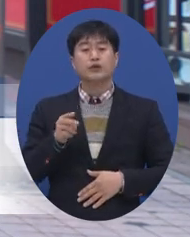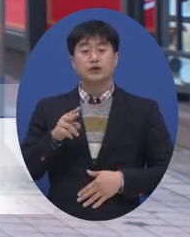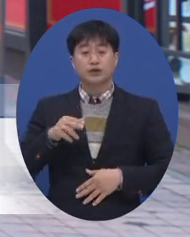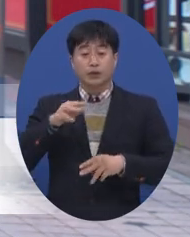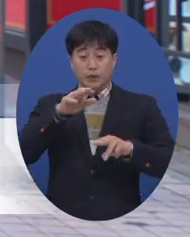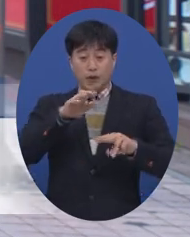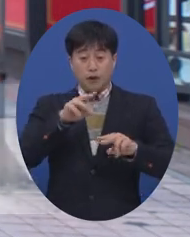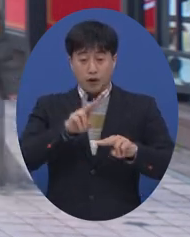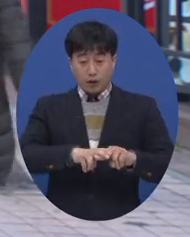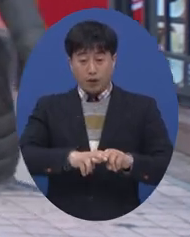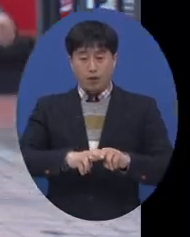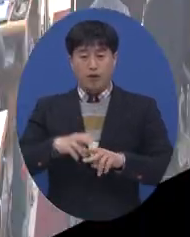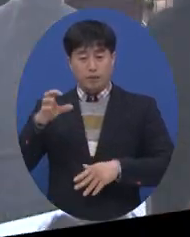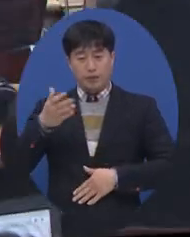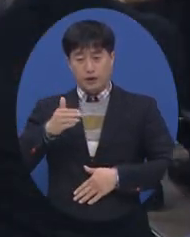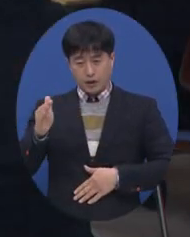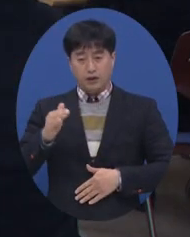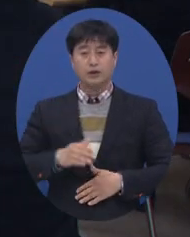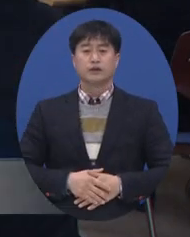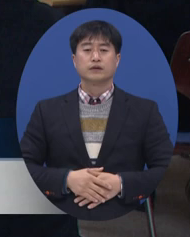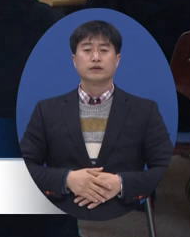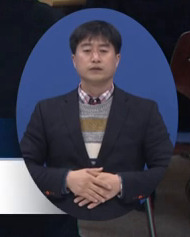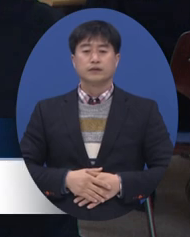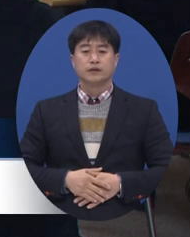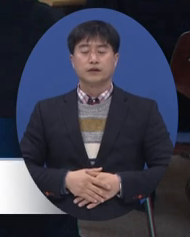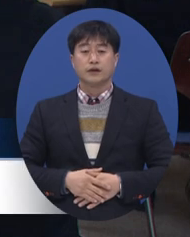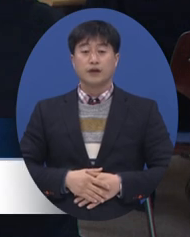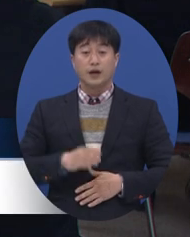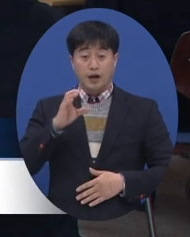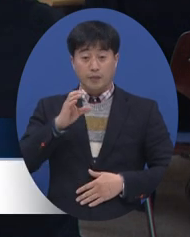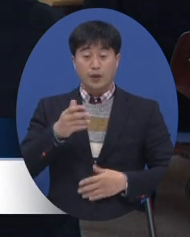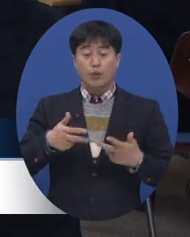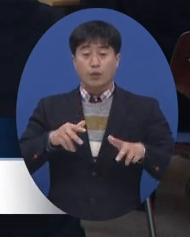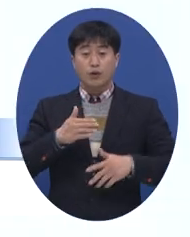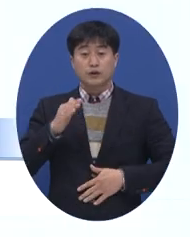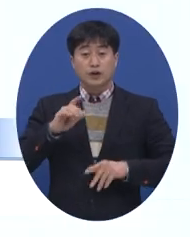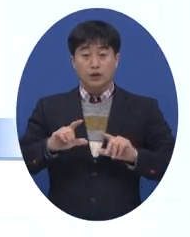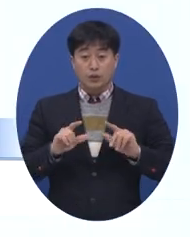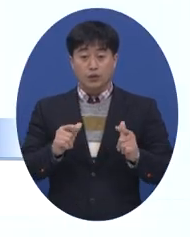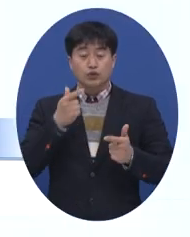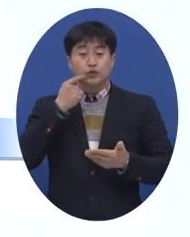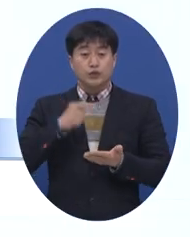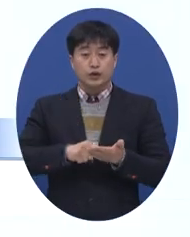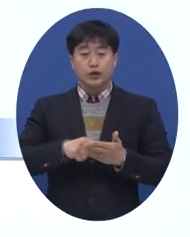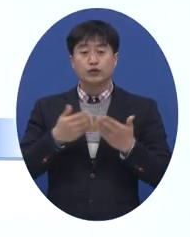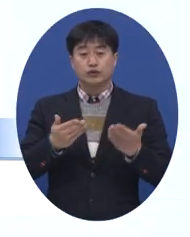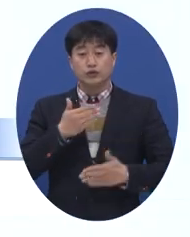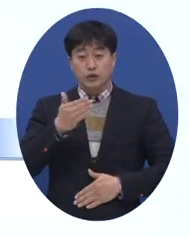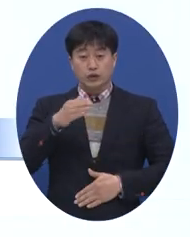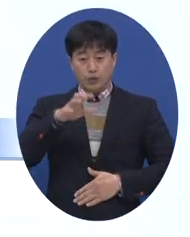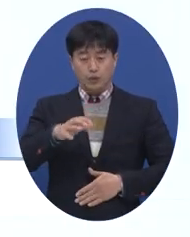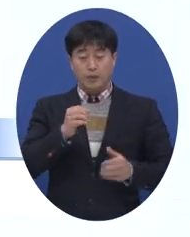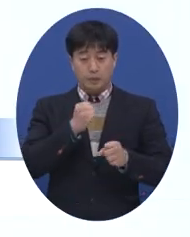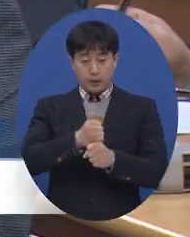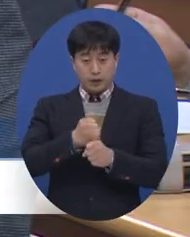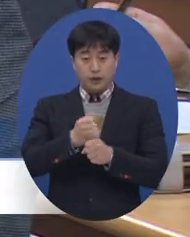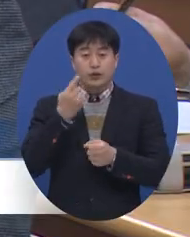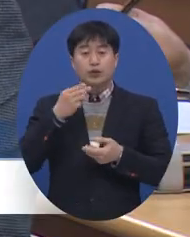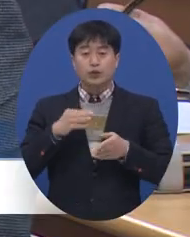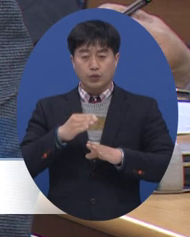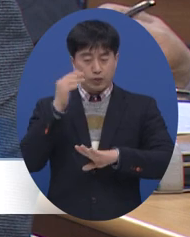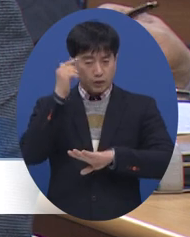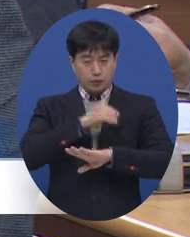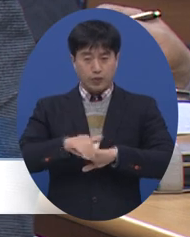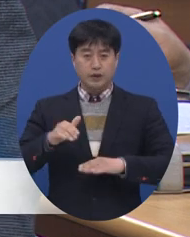돈내고 카페가 버너 이렇게 까페나 공원의 가지 않아도 쉽게 머물다 갈 수 있는 공간을 만들겠다는 게 경기도의